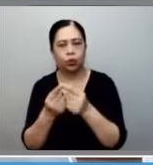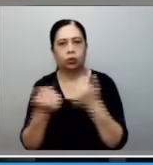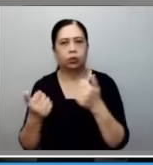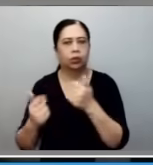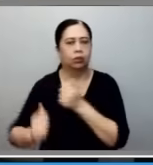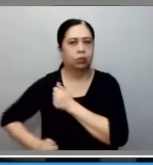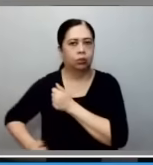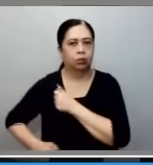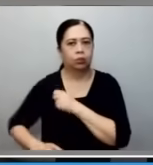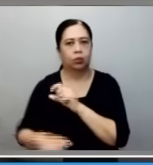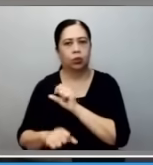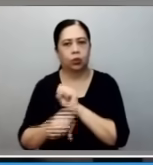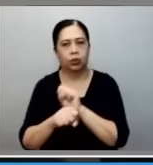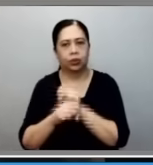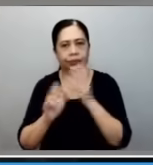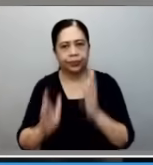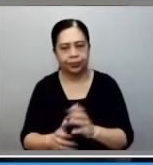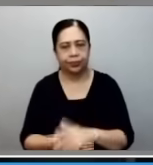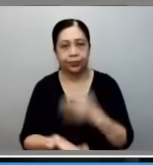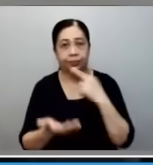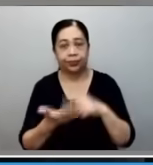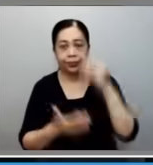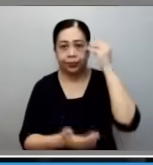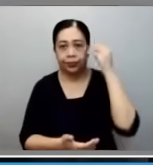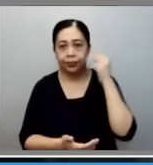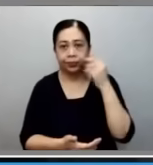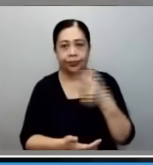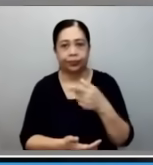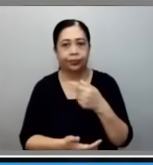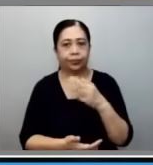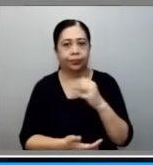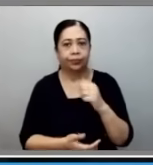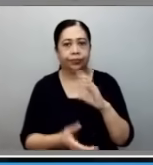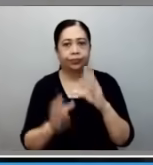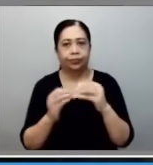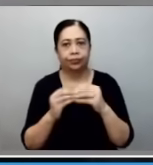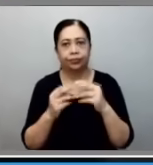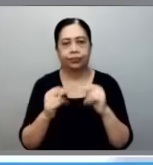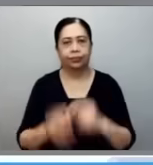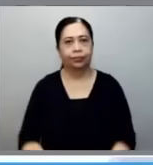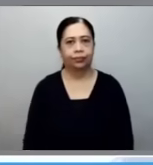personnel. Oscar Oida, nagbabalita para sa GMA Integrated News.